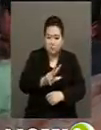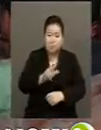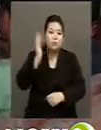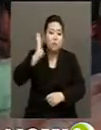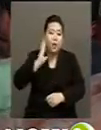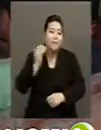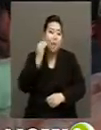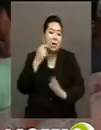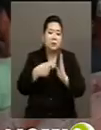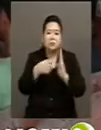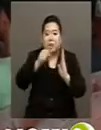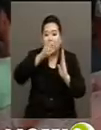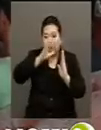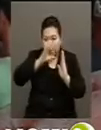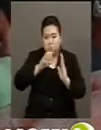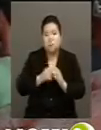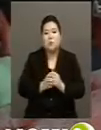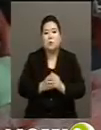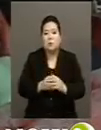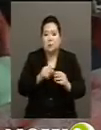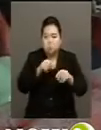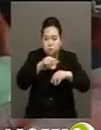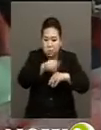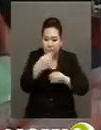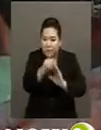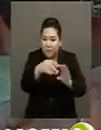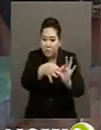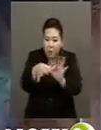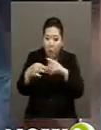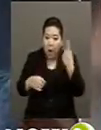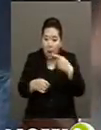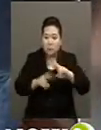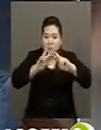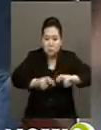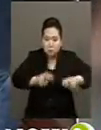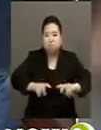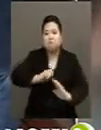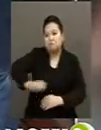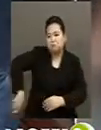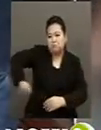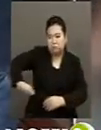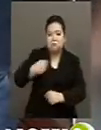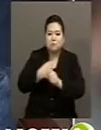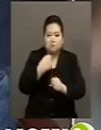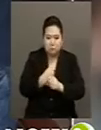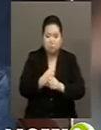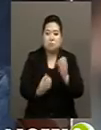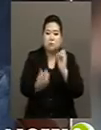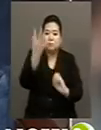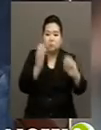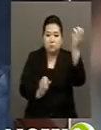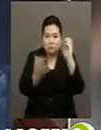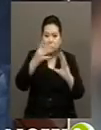ก็ขยายผลจนไปทราบมาว่ามีแรงงานชาวกัมพูชาเข้าไปทำไม้ในเขตอุทยานแห่งชาติทับลานค่ะแล้ว